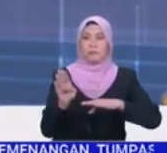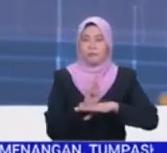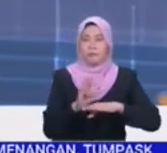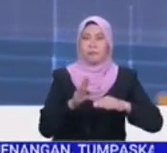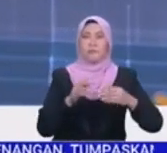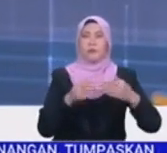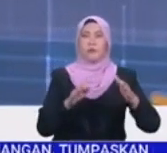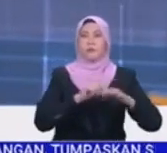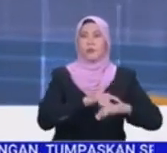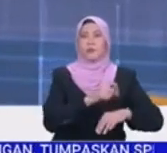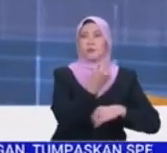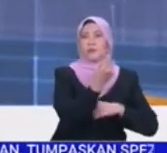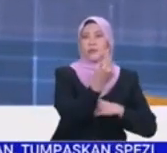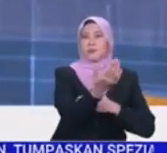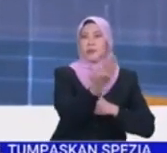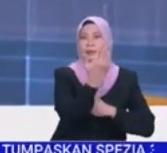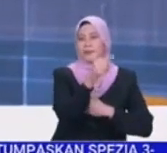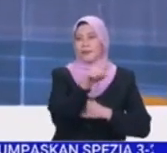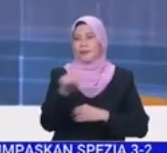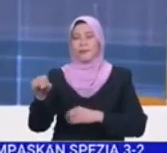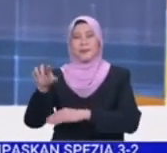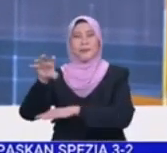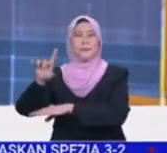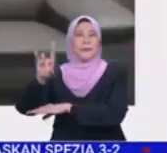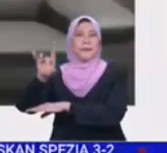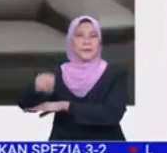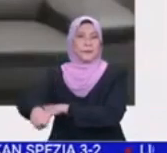dari 11 pagi sehingga 8 malam.